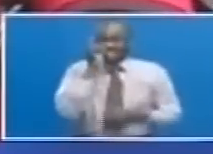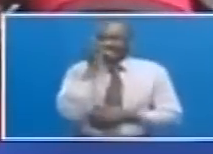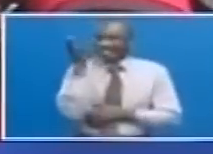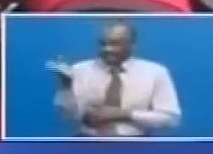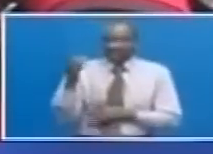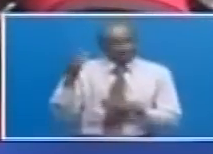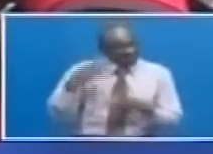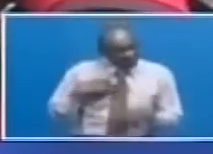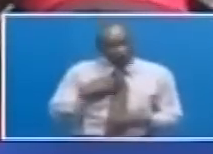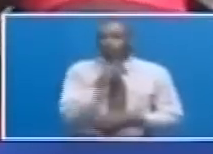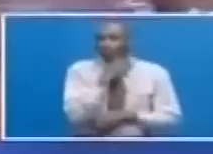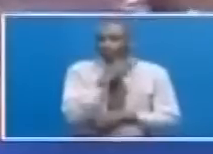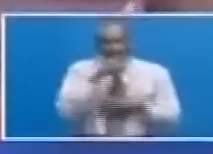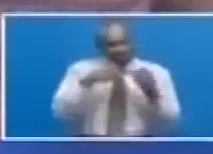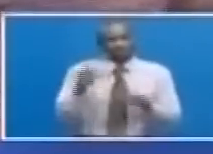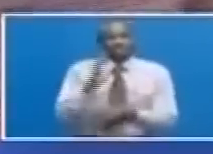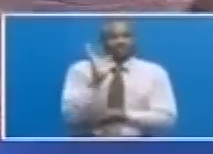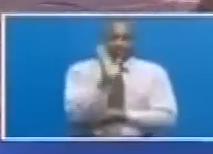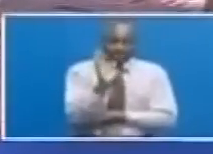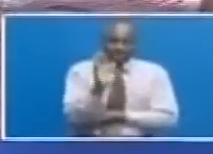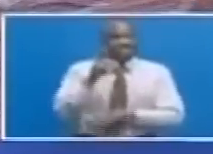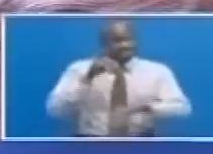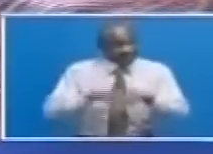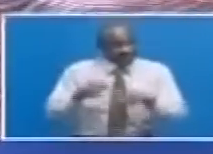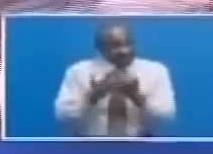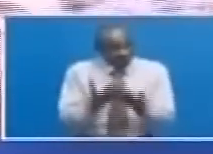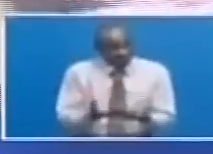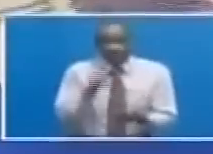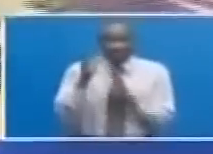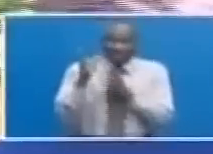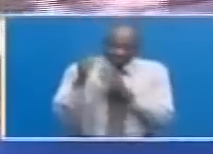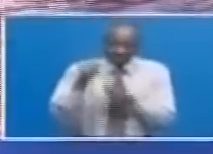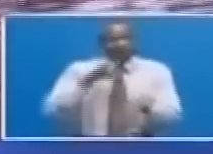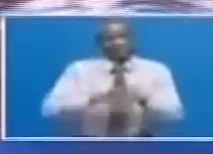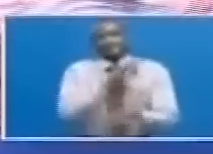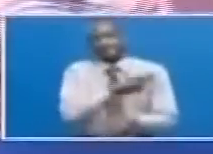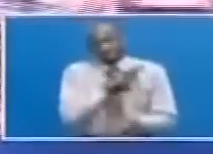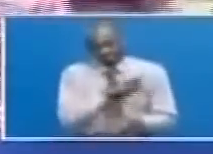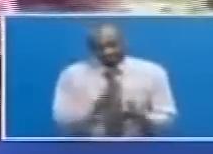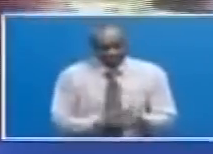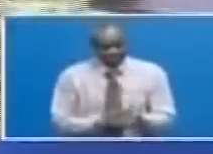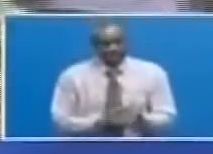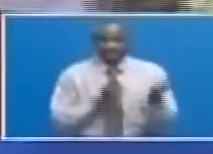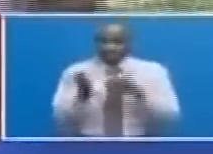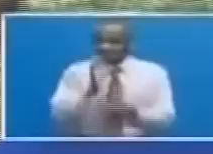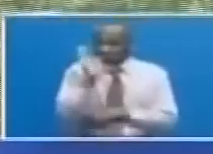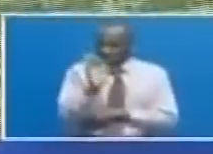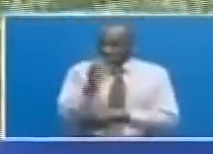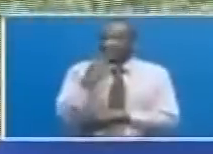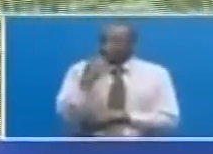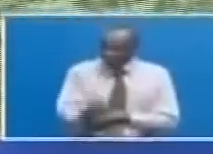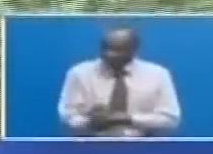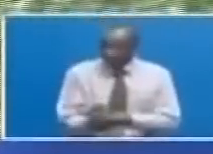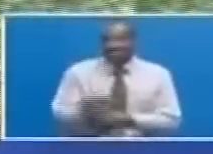lalama zao kuhusu uhaba wa wateja katika wakati ambapo walitarajia kupata faida kubwa. Wafanyabiashara hao wamesema